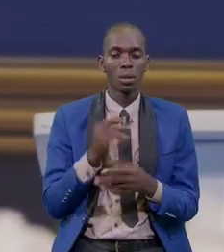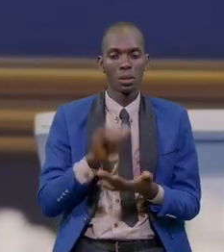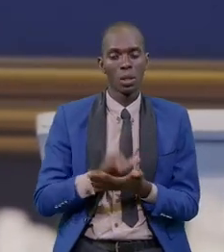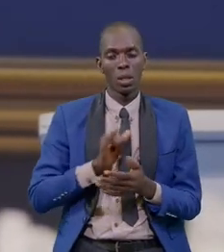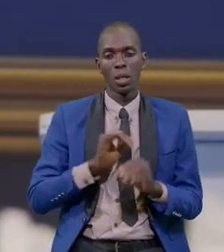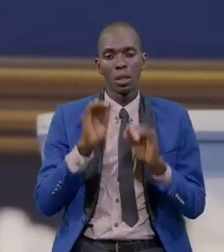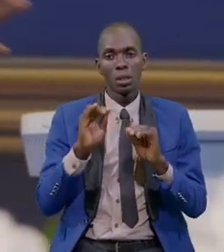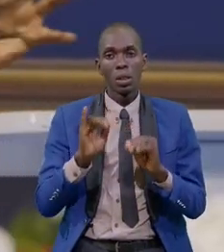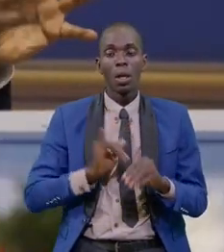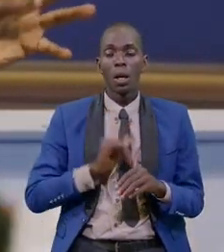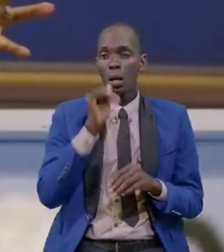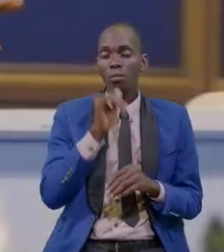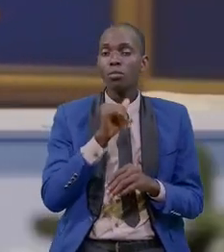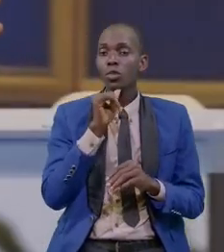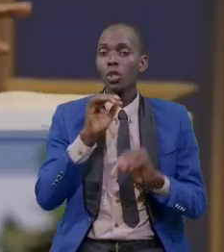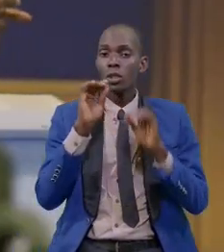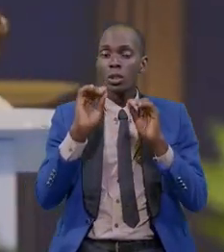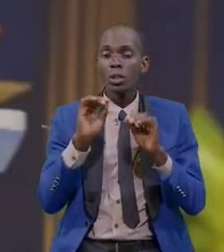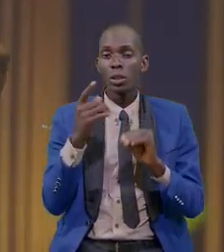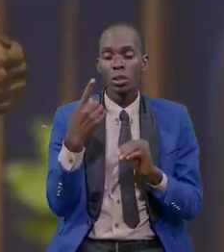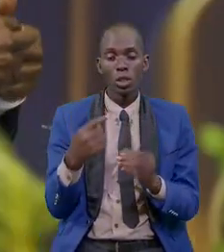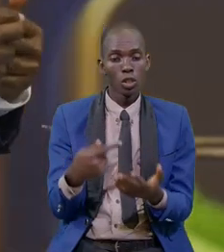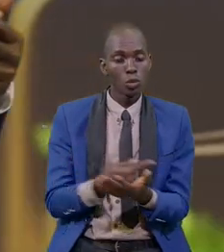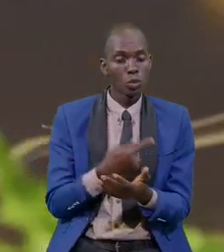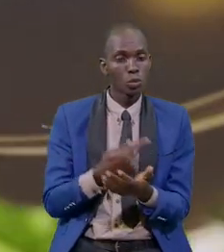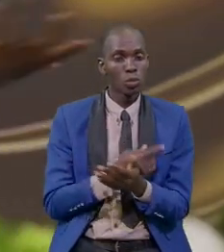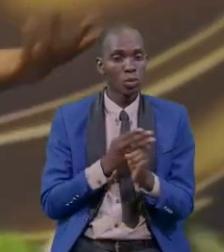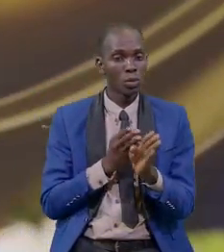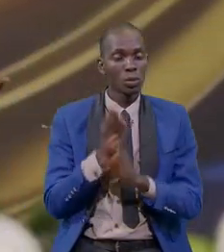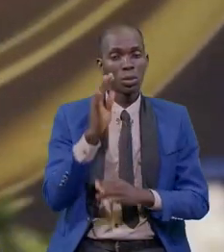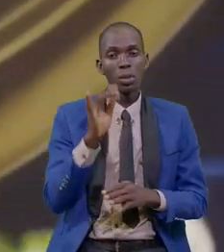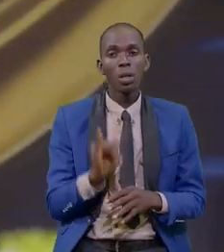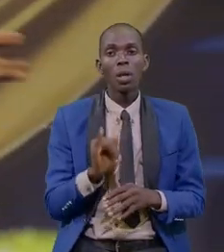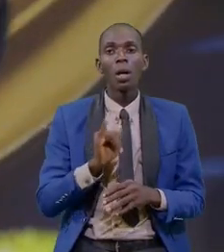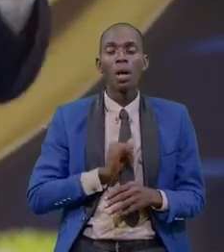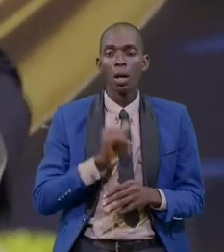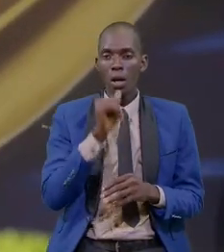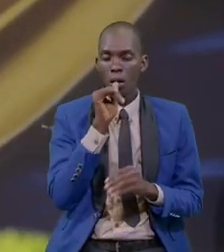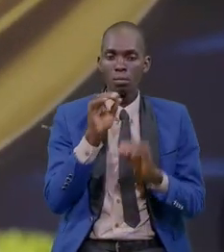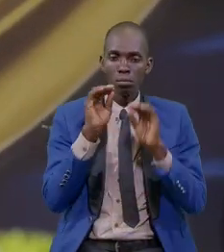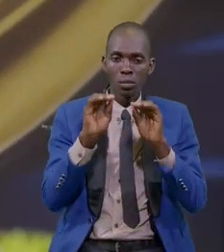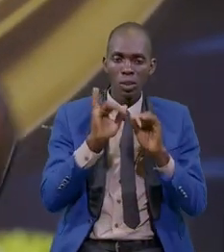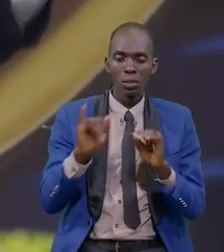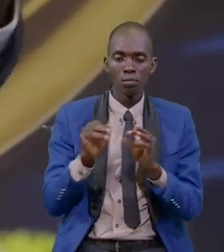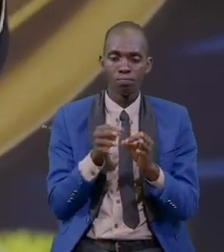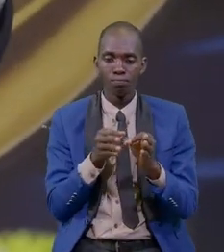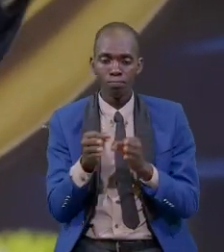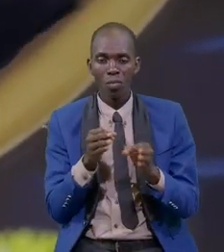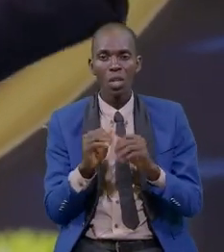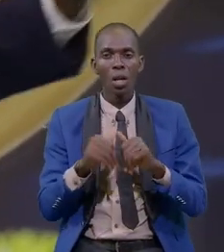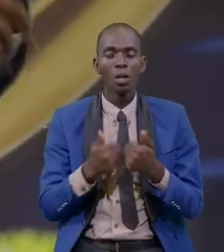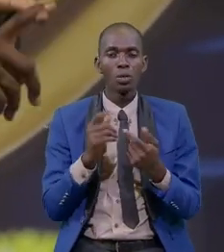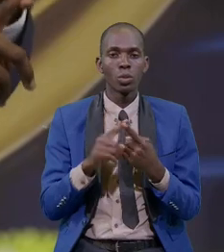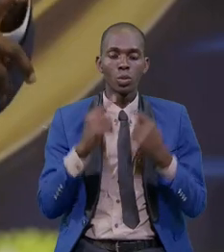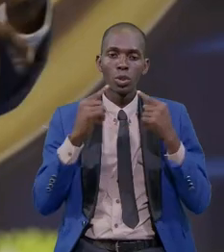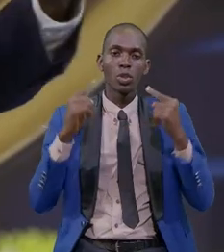je ne prêche pas l'évangile en particulier, mais je suis en train de prêcher et je suis en train d'expliquer comment ils peuvent réussir dans la